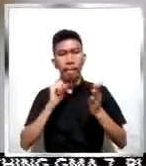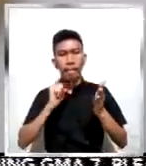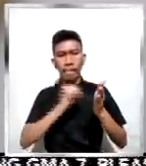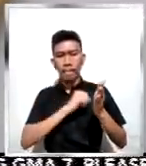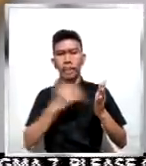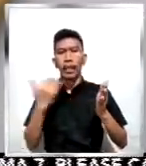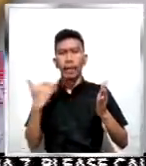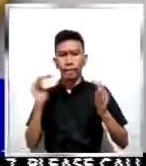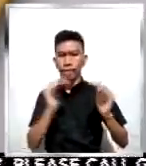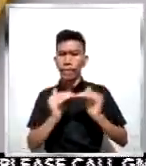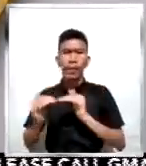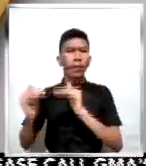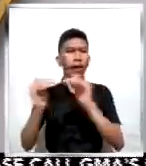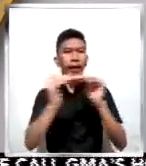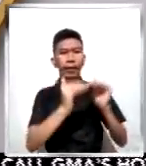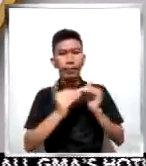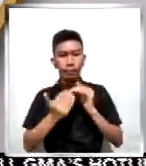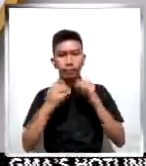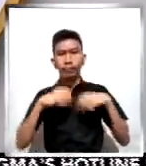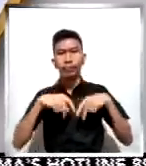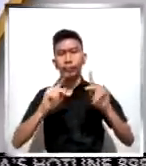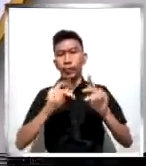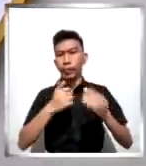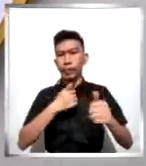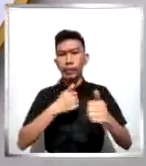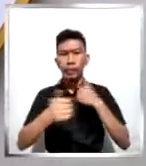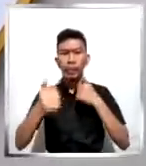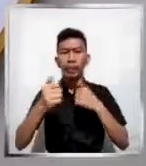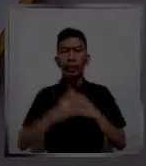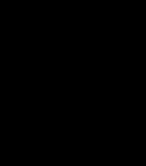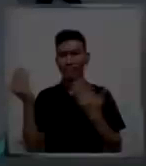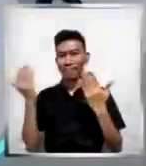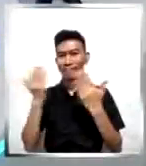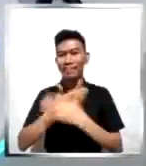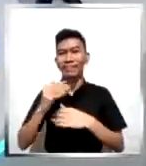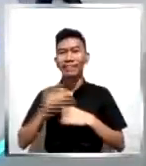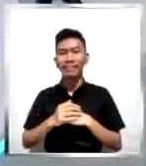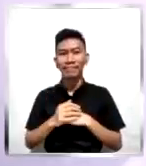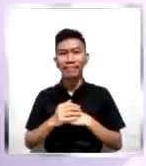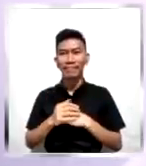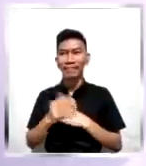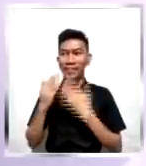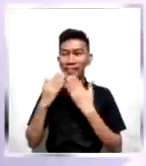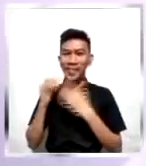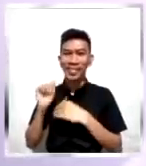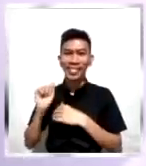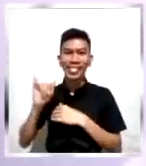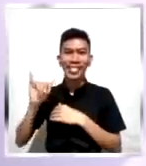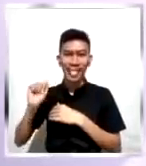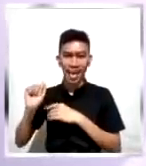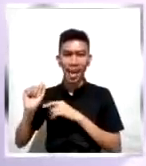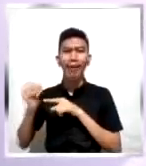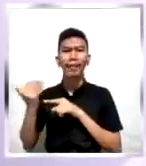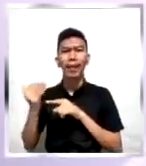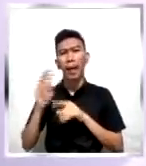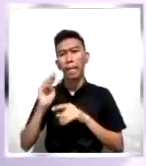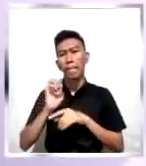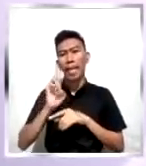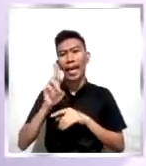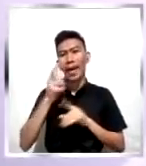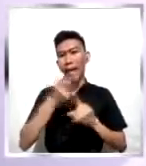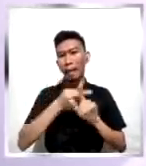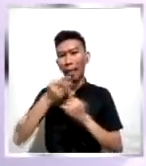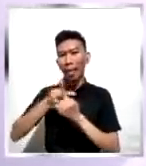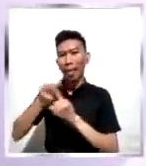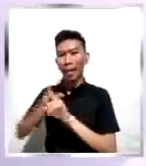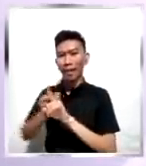maipasa. Victoria Tulad, Nakatutok, 24 Oras. Pagpasok ng Bear Months, hindi lang si Jose